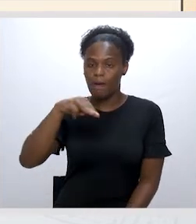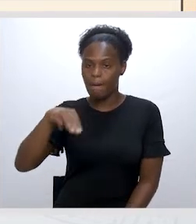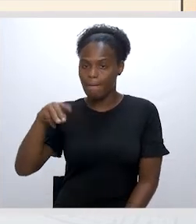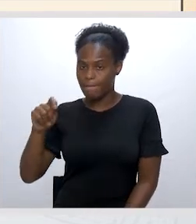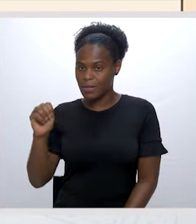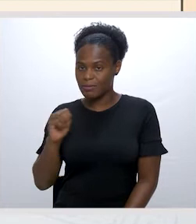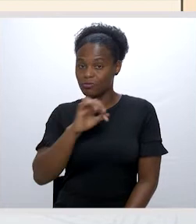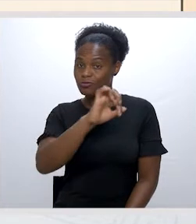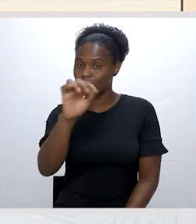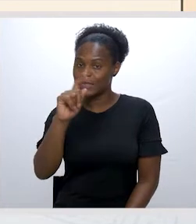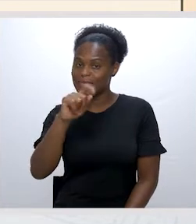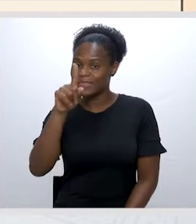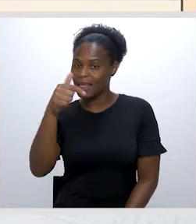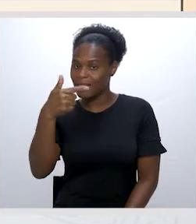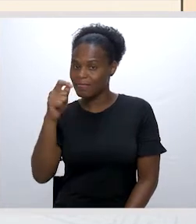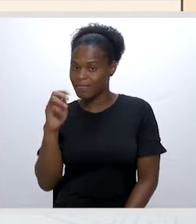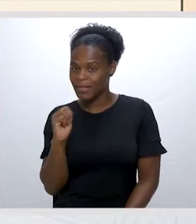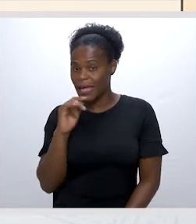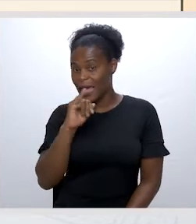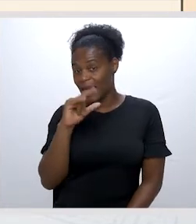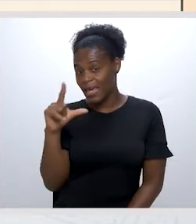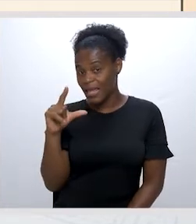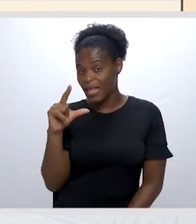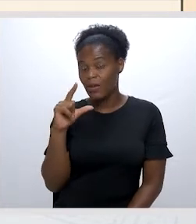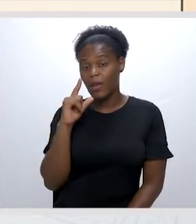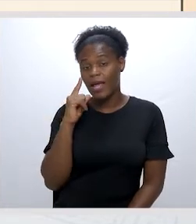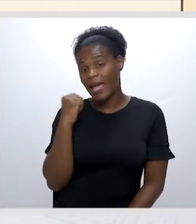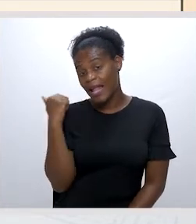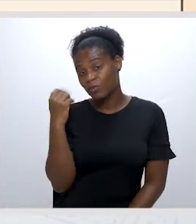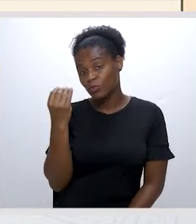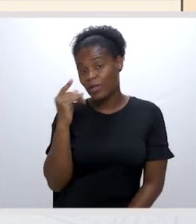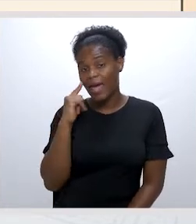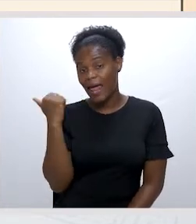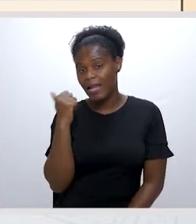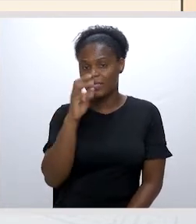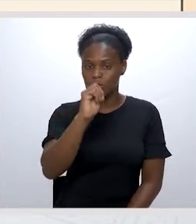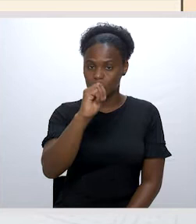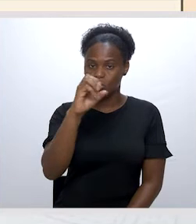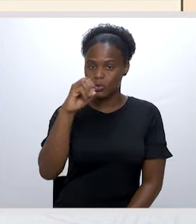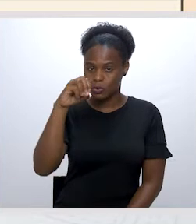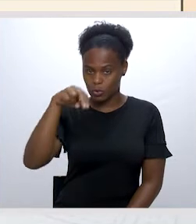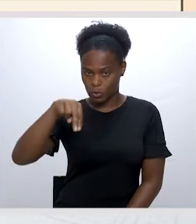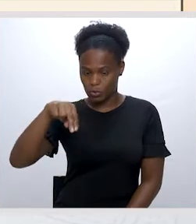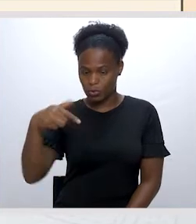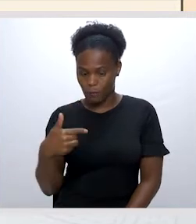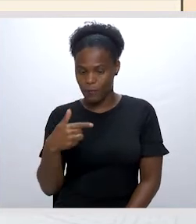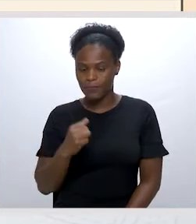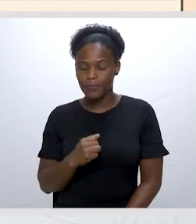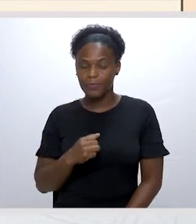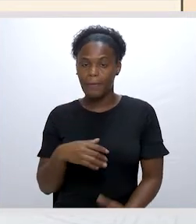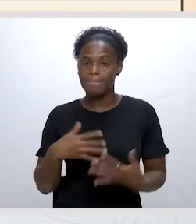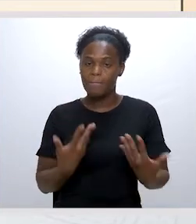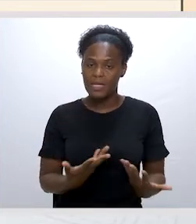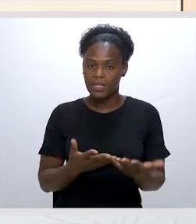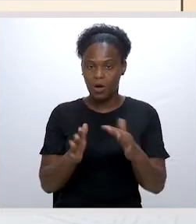êtes, ils sont ou elles sont. Maintenant, on passe